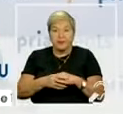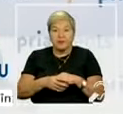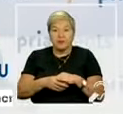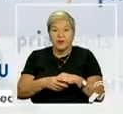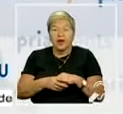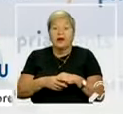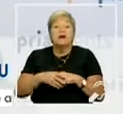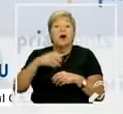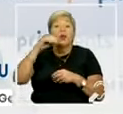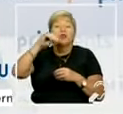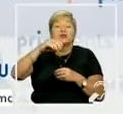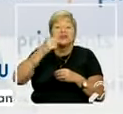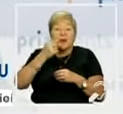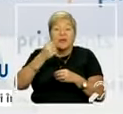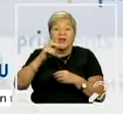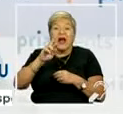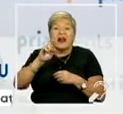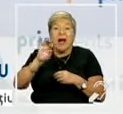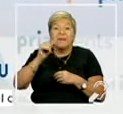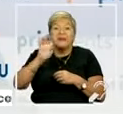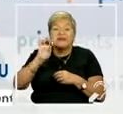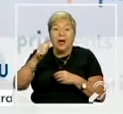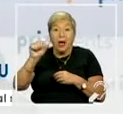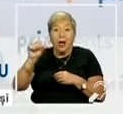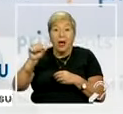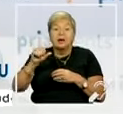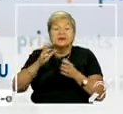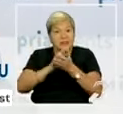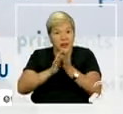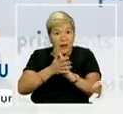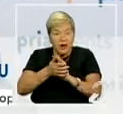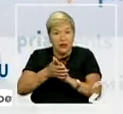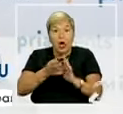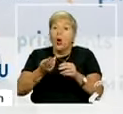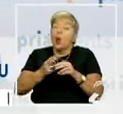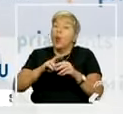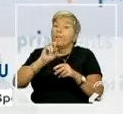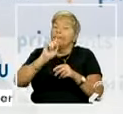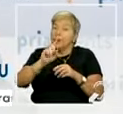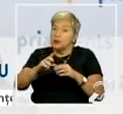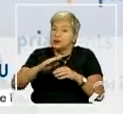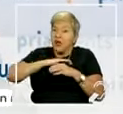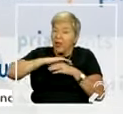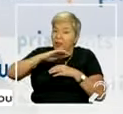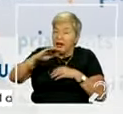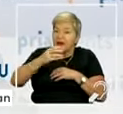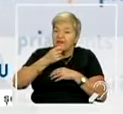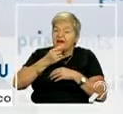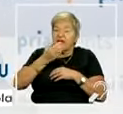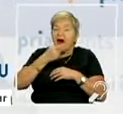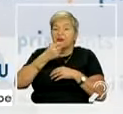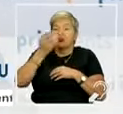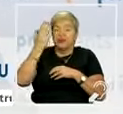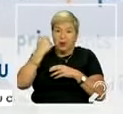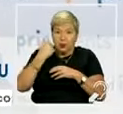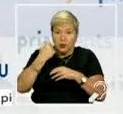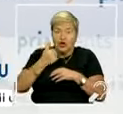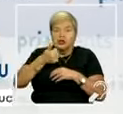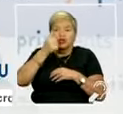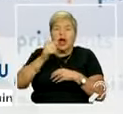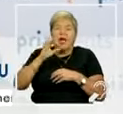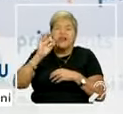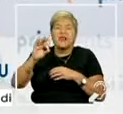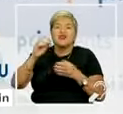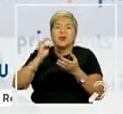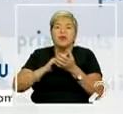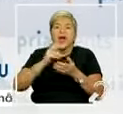2022-2023. Semănatul la rapiță s-a încheiat. Este un plus de suprafață față de anul trecut, de aproape 60.000